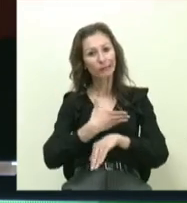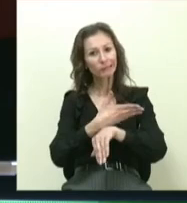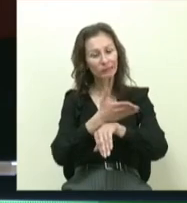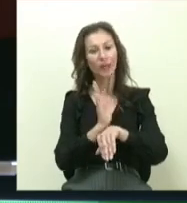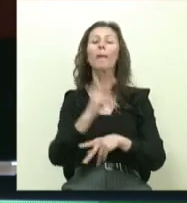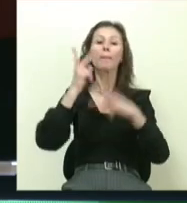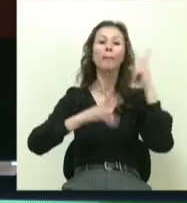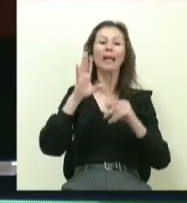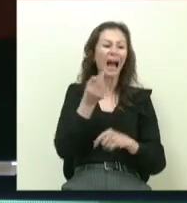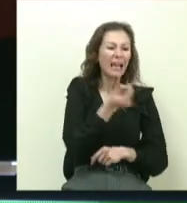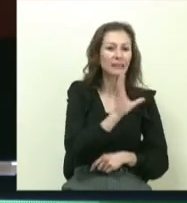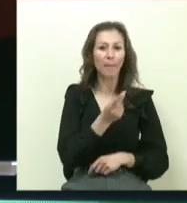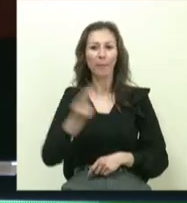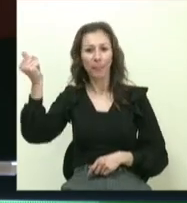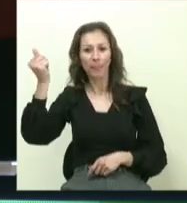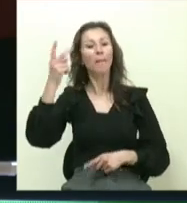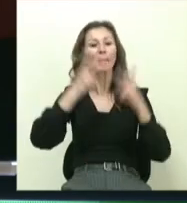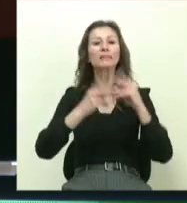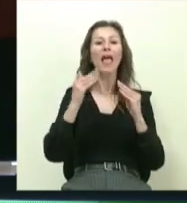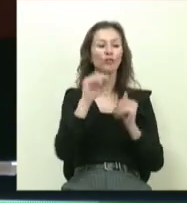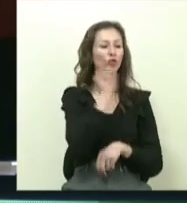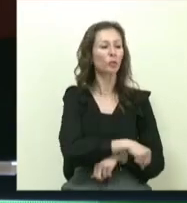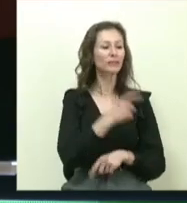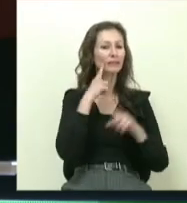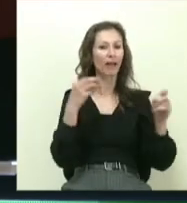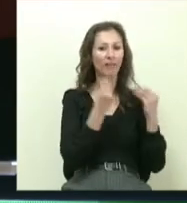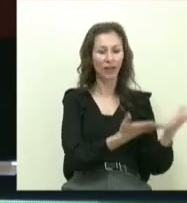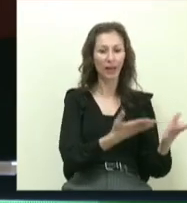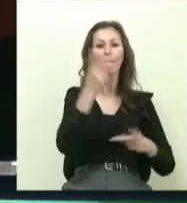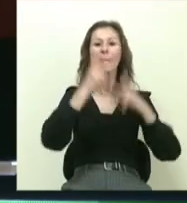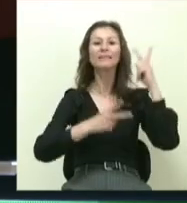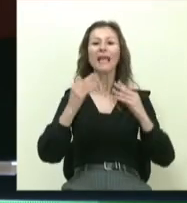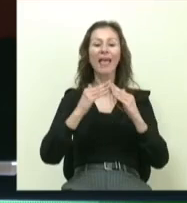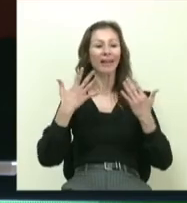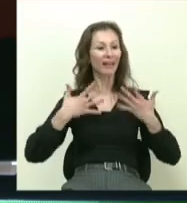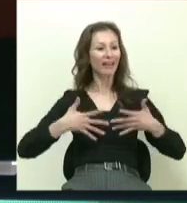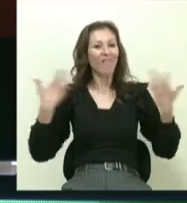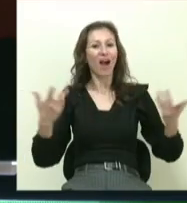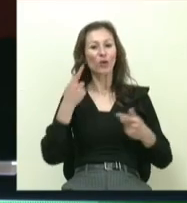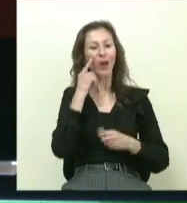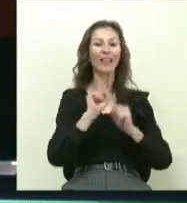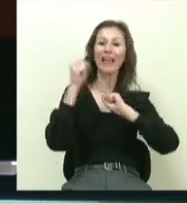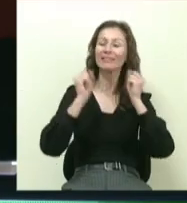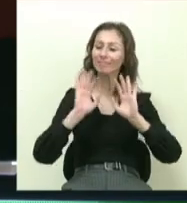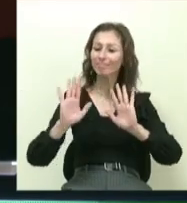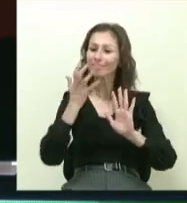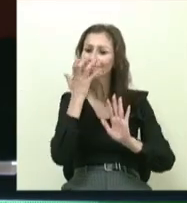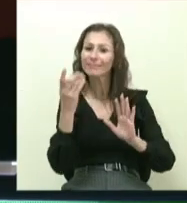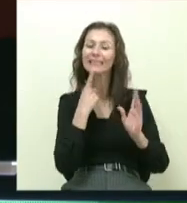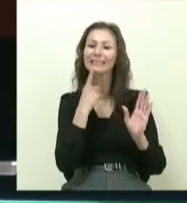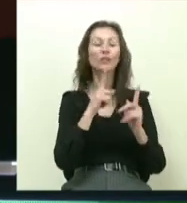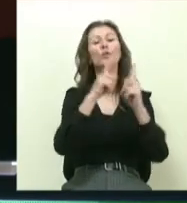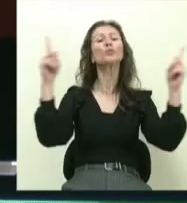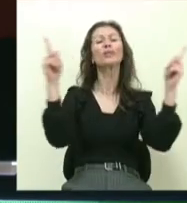bakmadan kaçar bazısı eve zarar verir bazısı evin refahını artıracak davranışlar içindedir Uzun